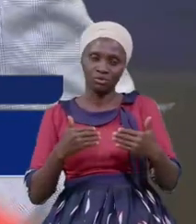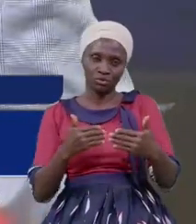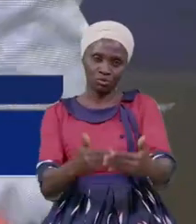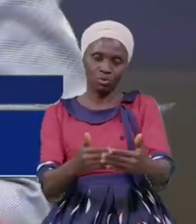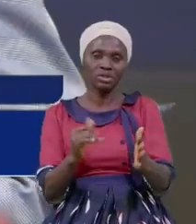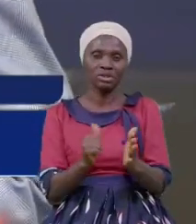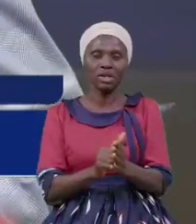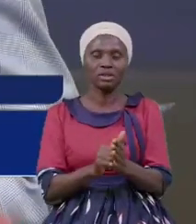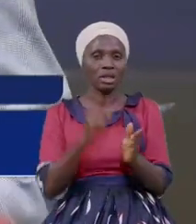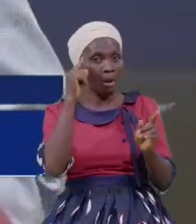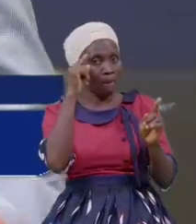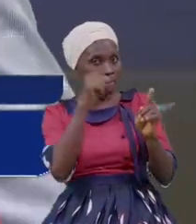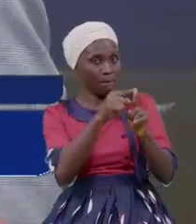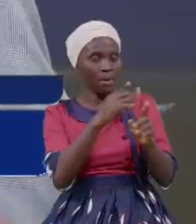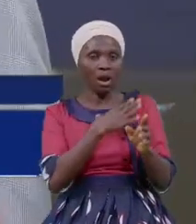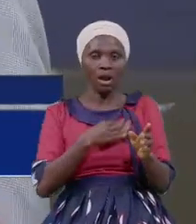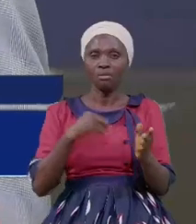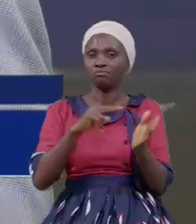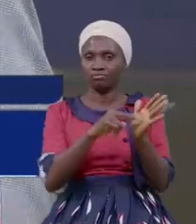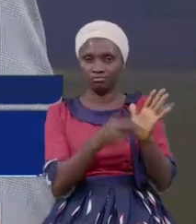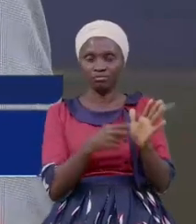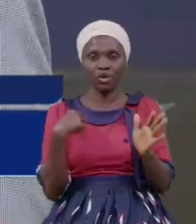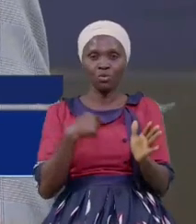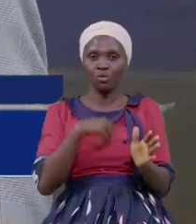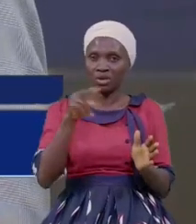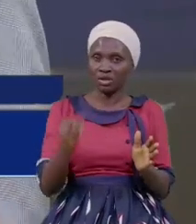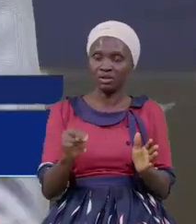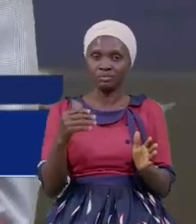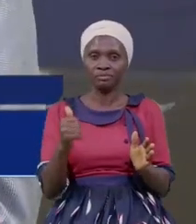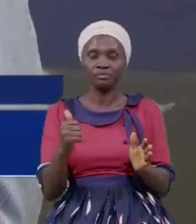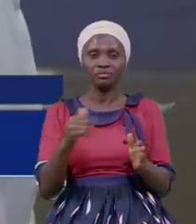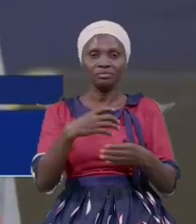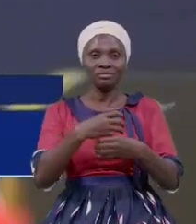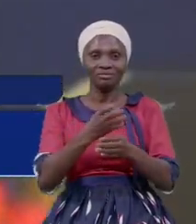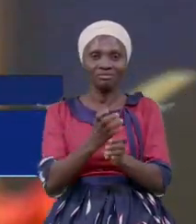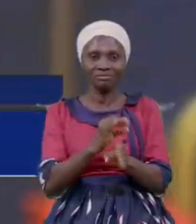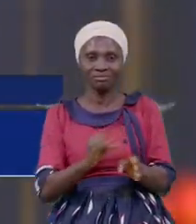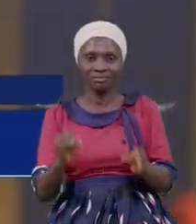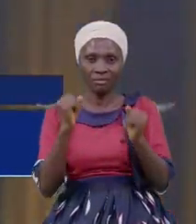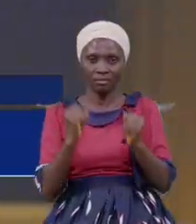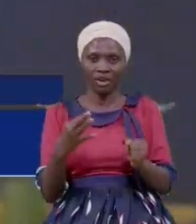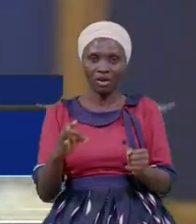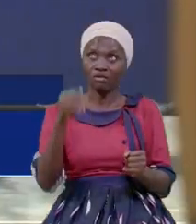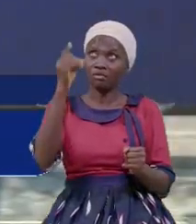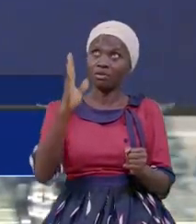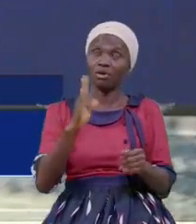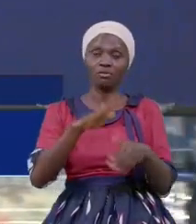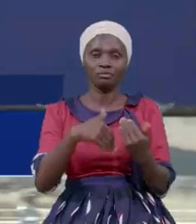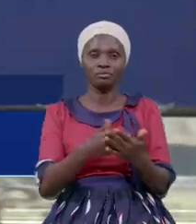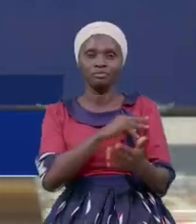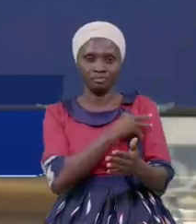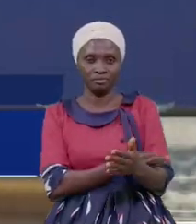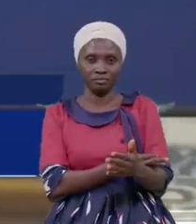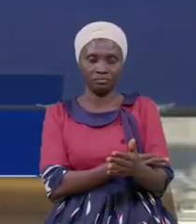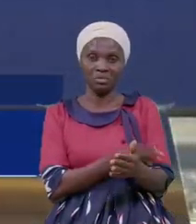but nous avons besoin nous avons besoin de la puissance de récréation de Dieu le Dieu tout-puissant